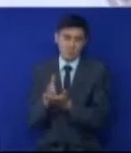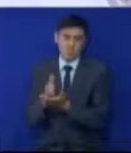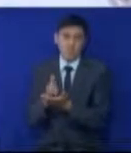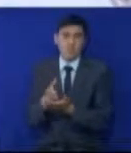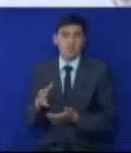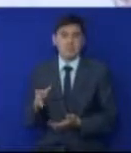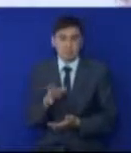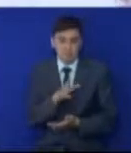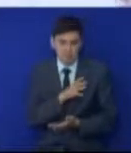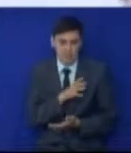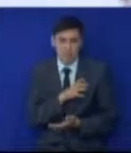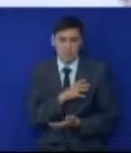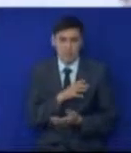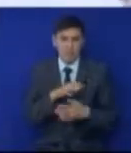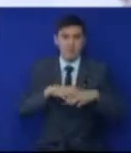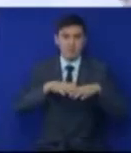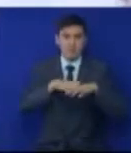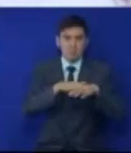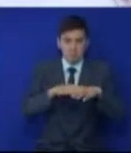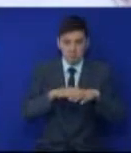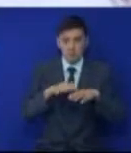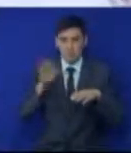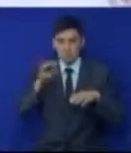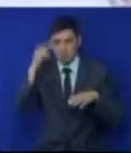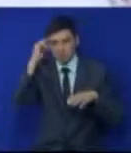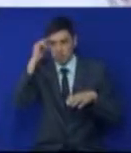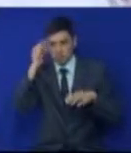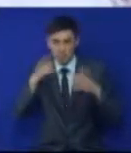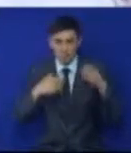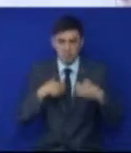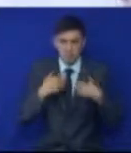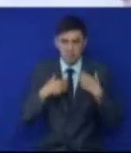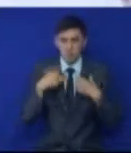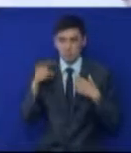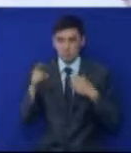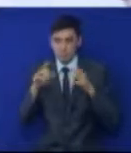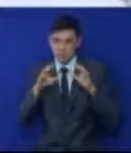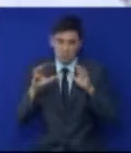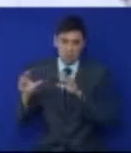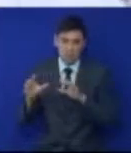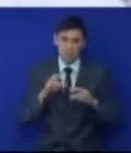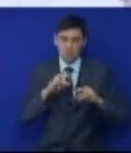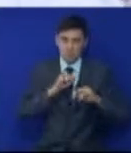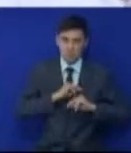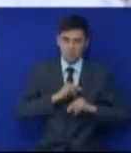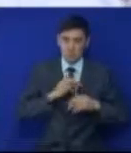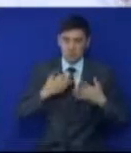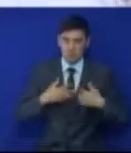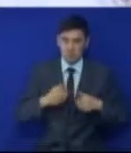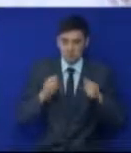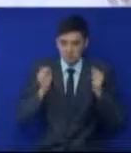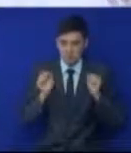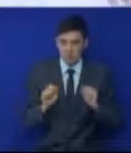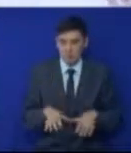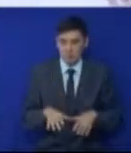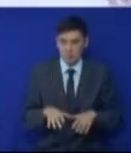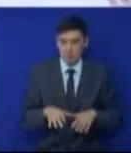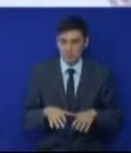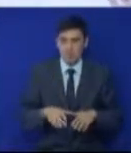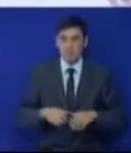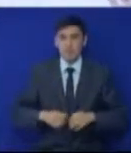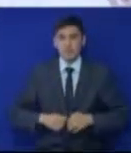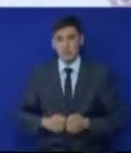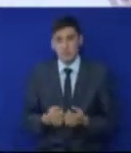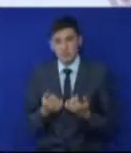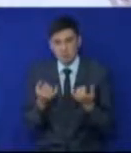ағамыз халықтың алған асыл азамат еді. Енді Бүгін